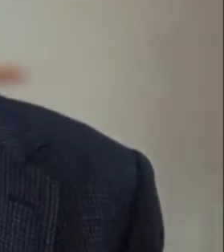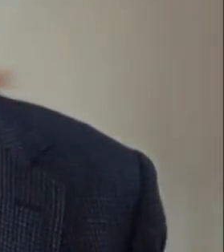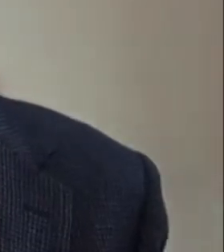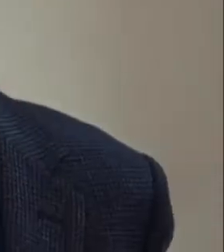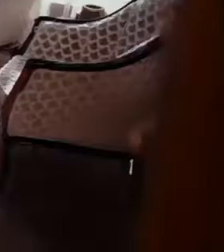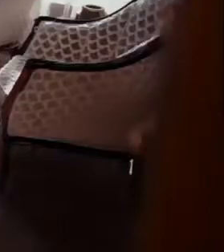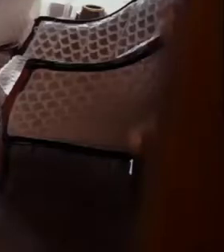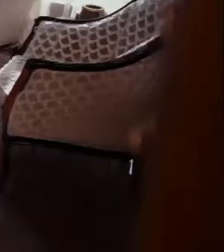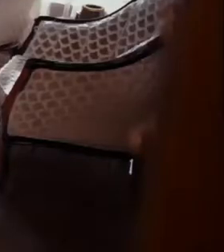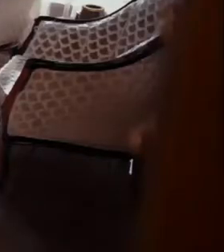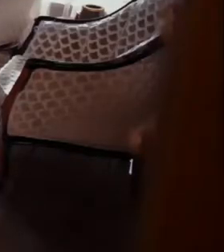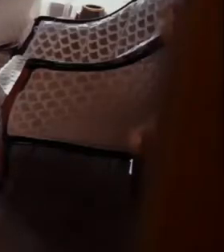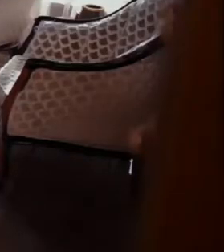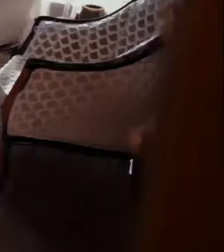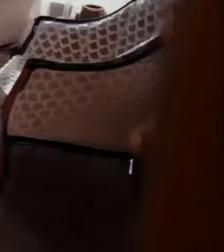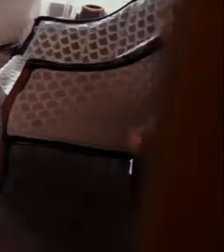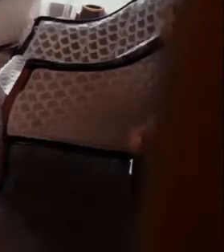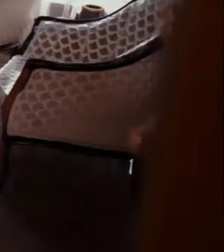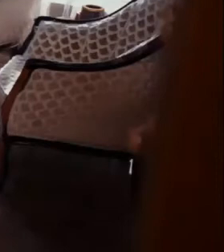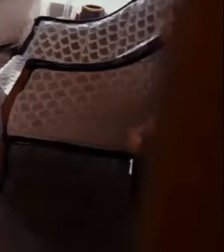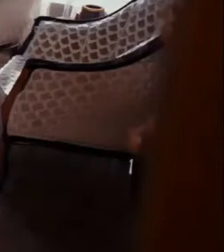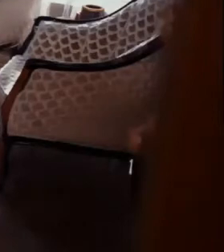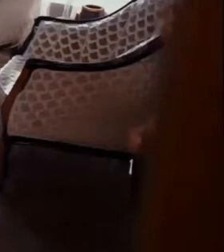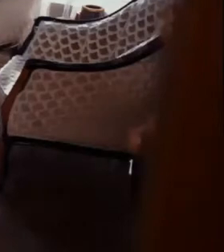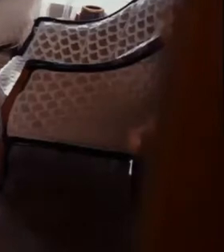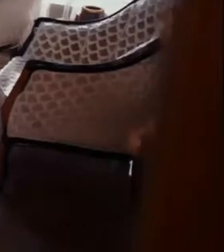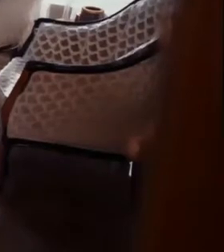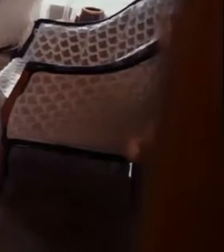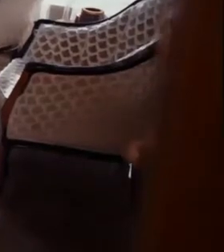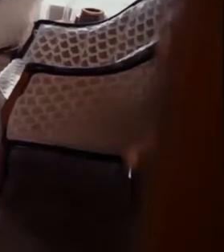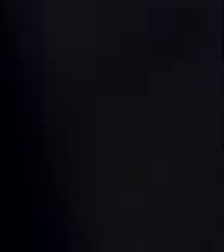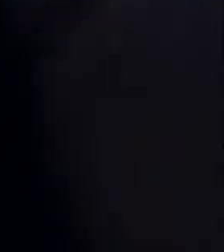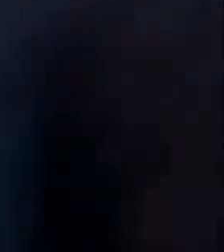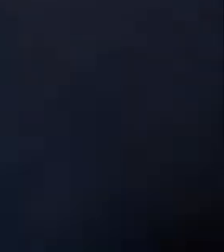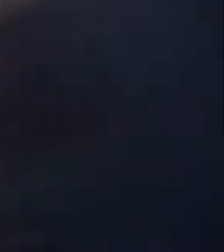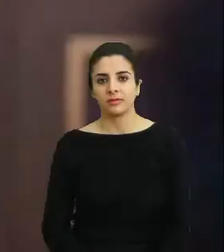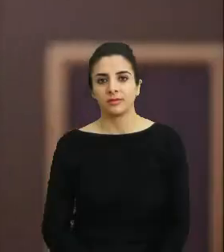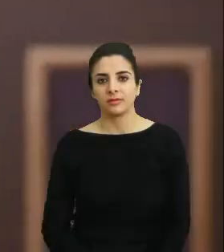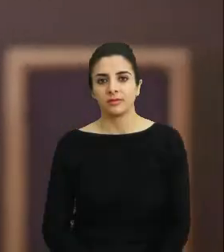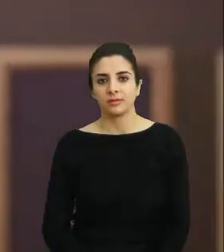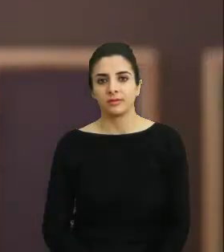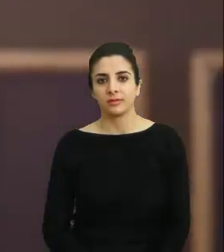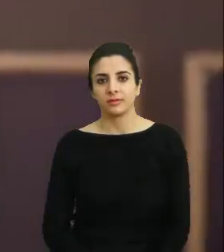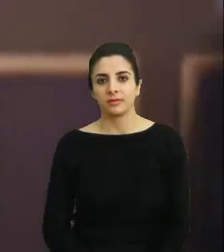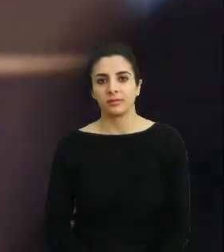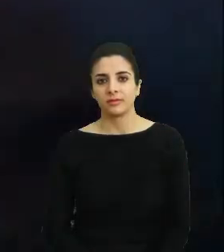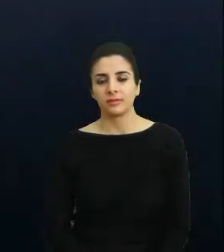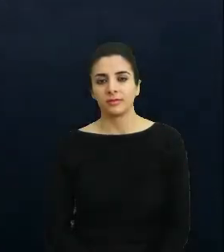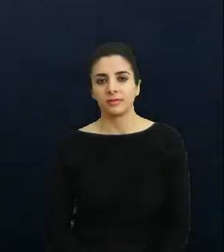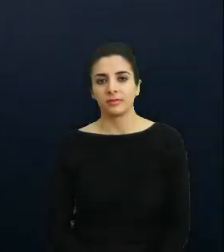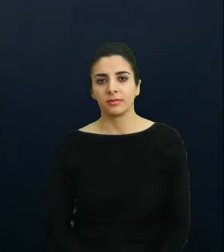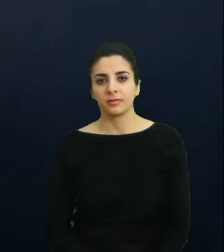tepkili Cahit'e. Zehra'dan boşalan sandalyeye oturdu. Cahit ne yaptım der gibi bir bakış attı Erdem'e. Bela üreten